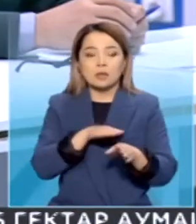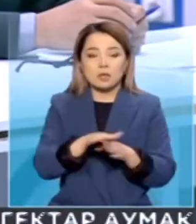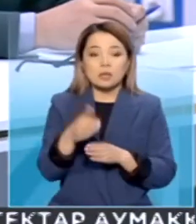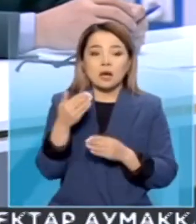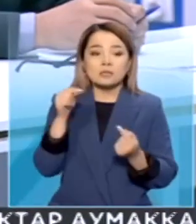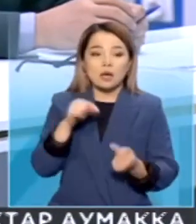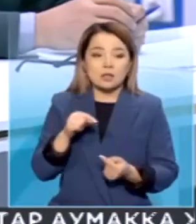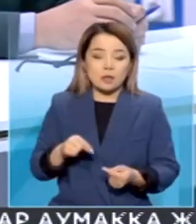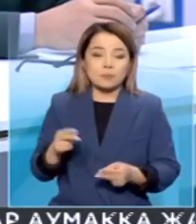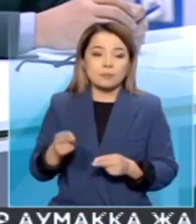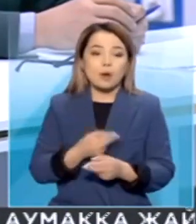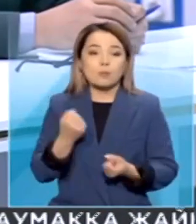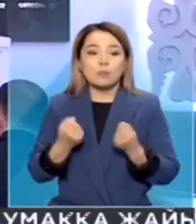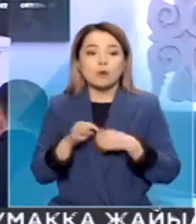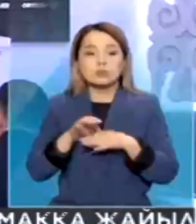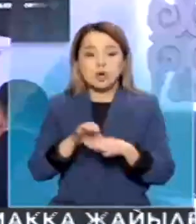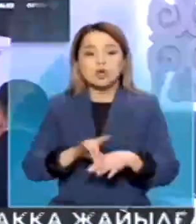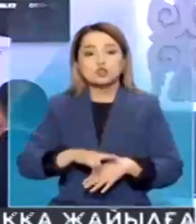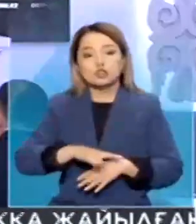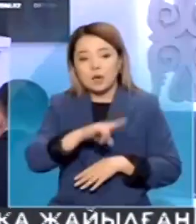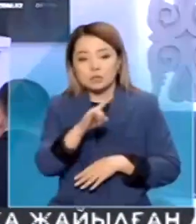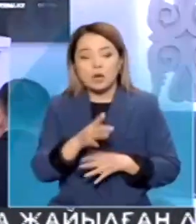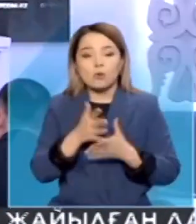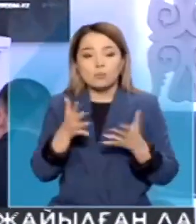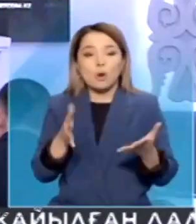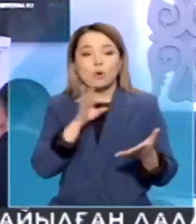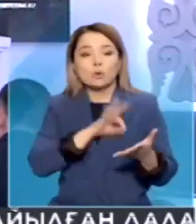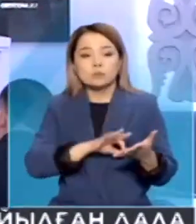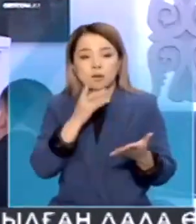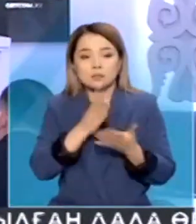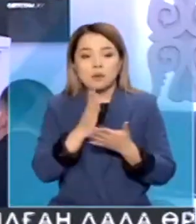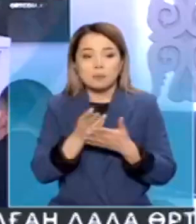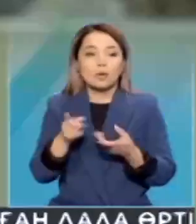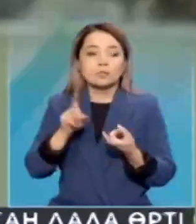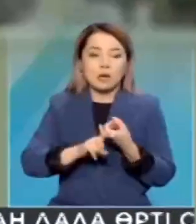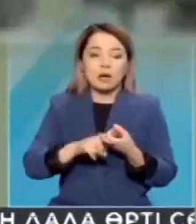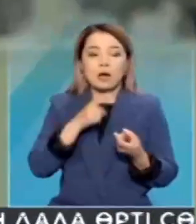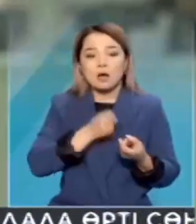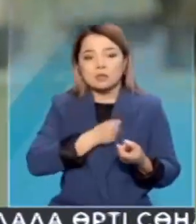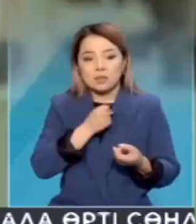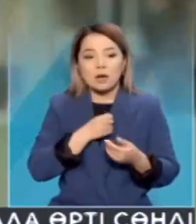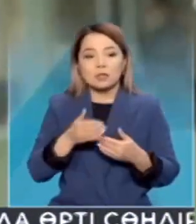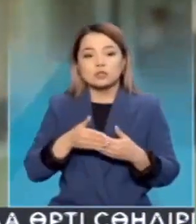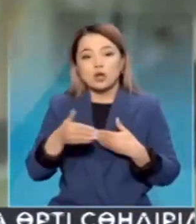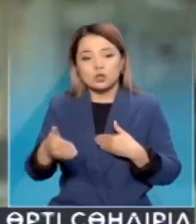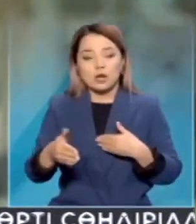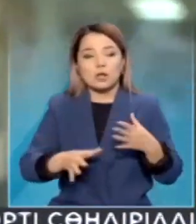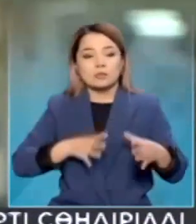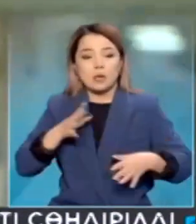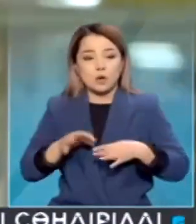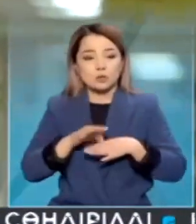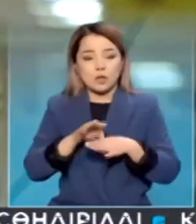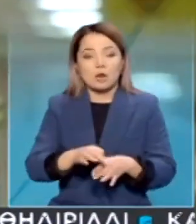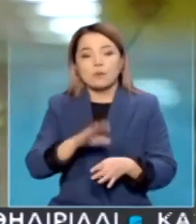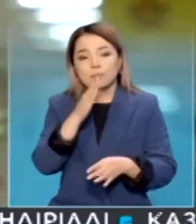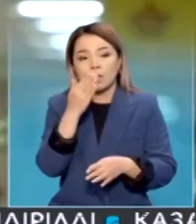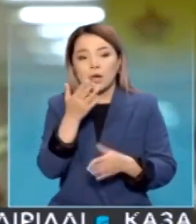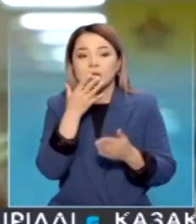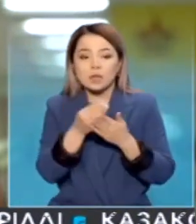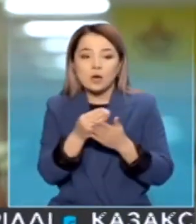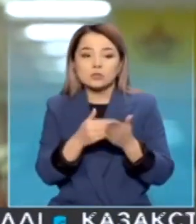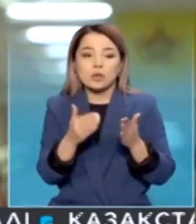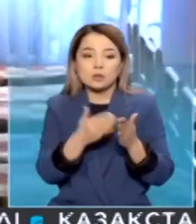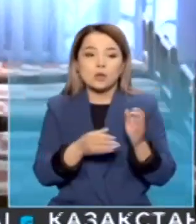сай қазір пилотсыз басқарылатын ұшақтар кеңінен қолданылып жүр. Сол арқылы әскерилер қашықтан ұрыс жүргізіп, жаудың көзін жояды.